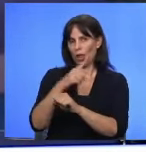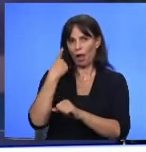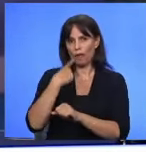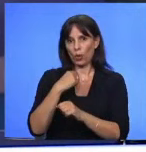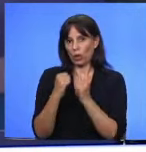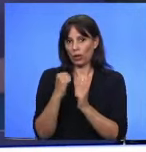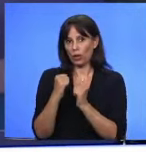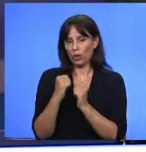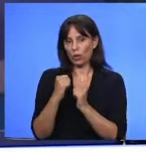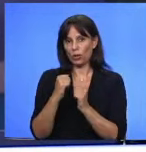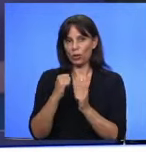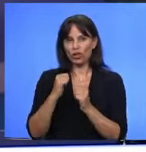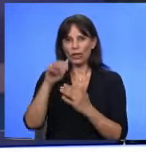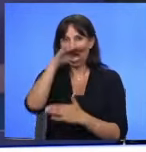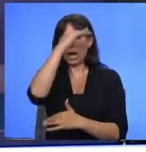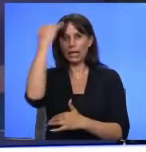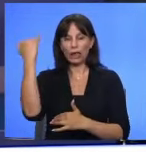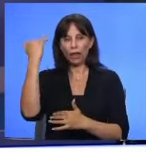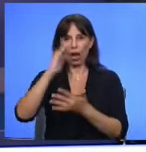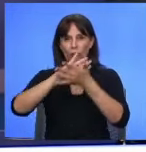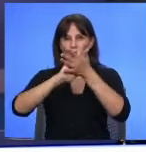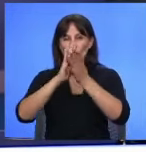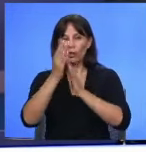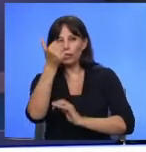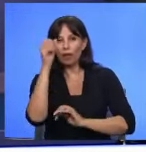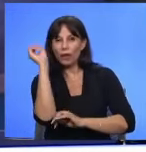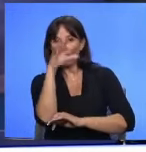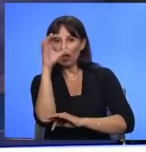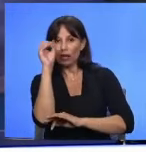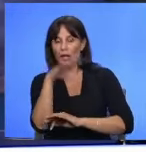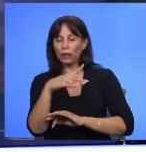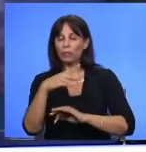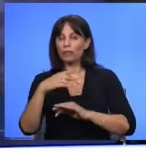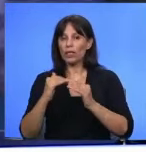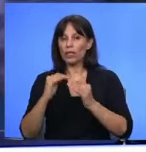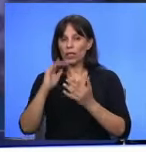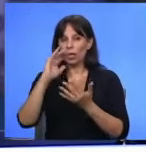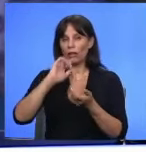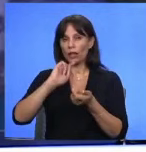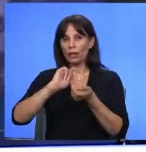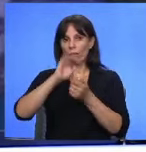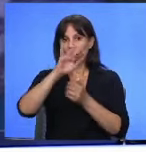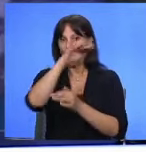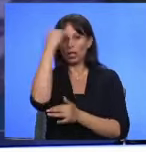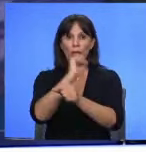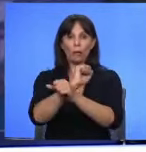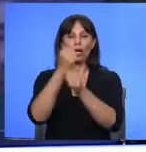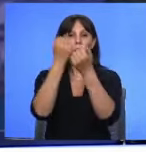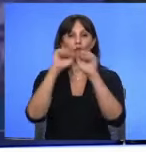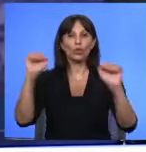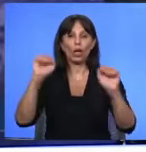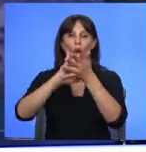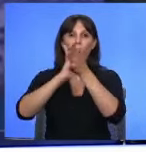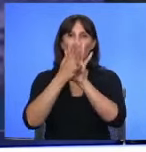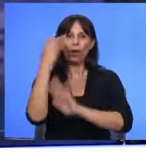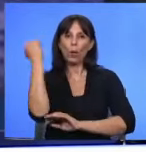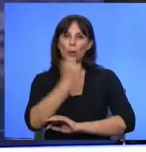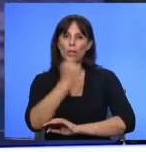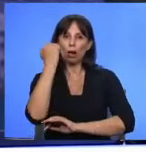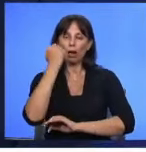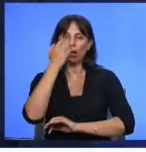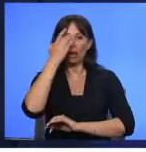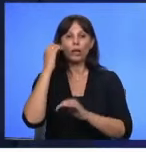תהליך ההקצנה. כן. קצת זרק אבנים, קצת פה, קצת שם. הקצנה בכלא, משתחרר, רוצח. מה זה משתחרר?